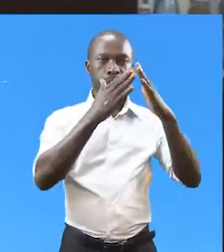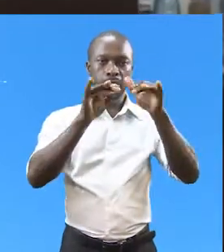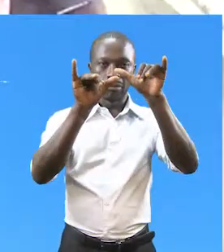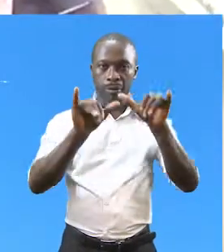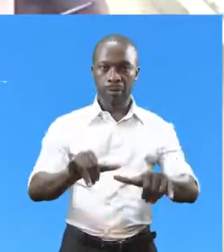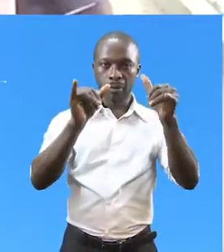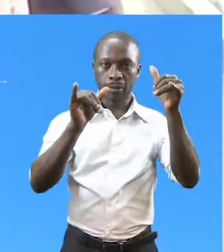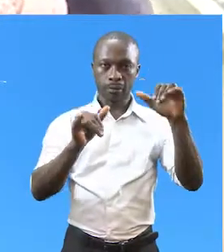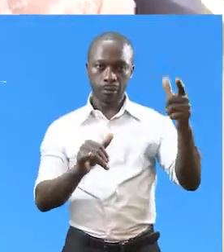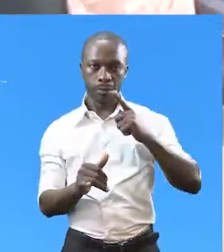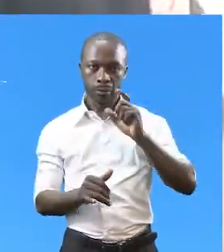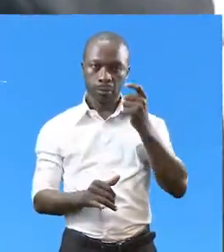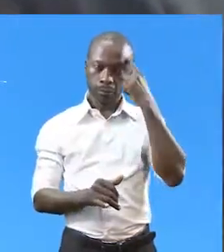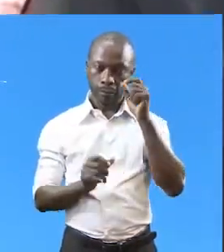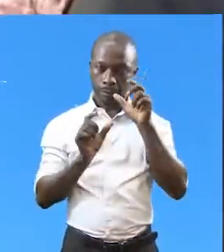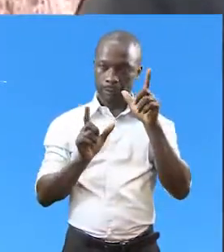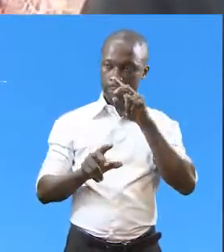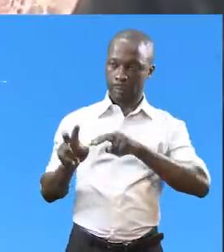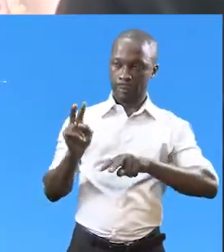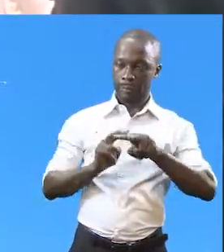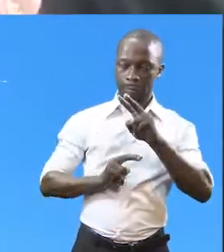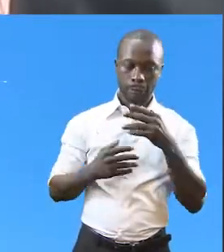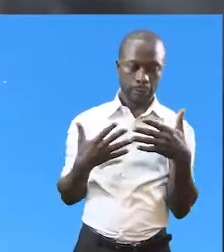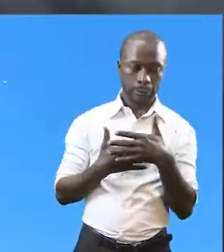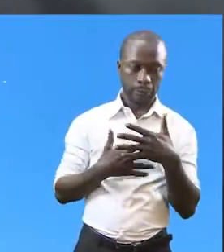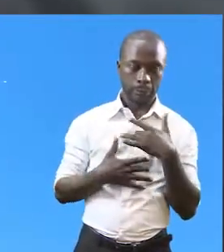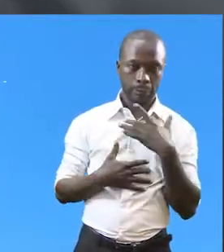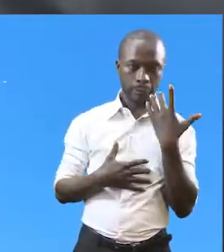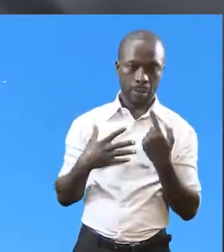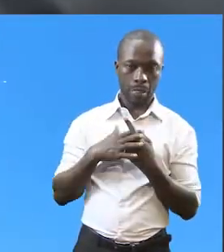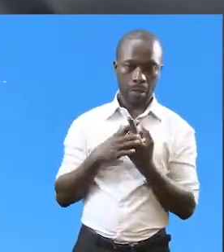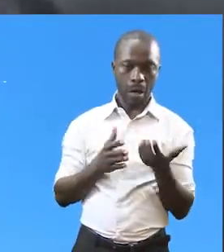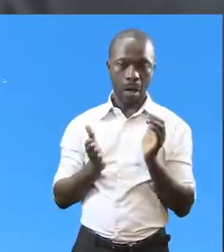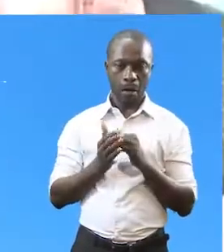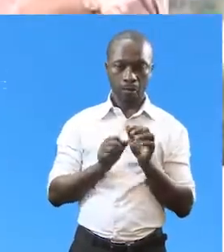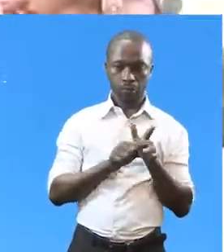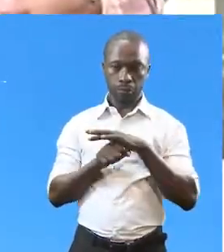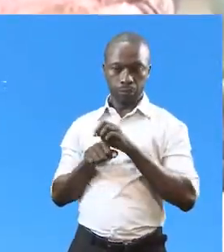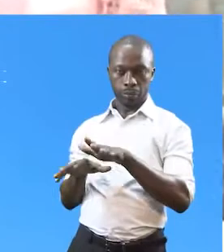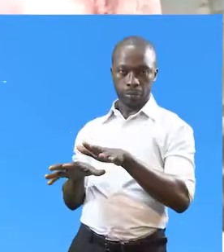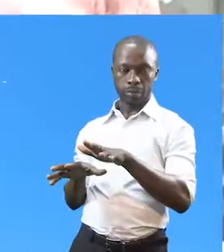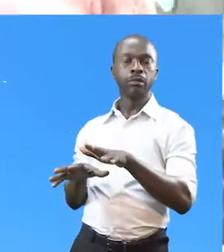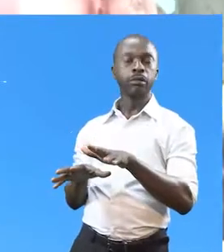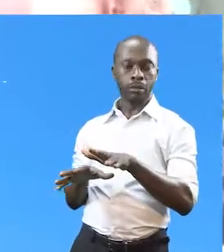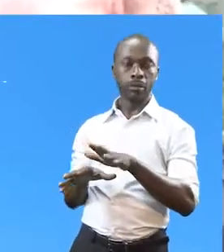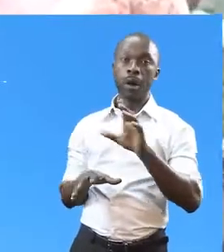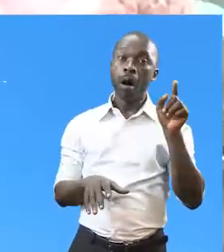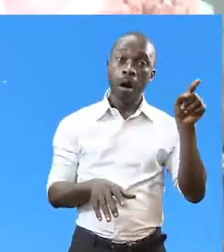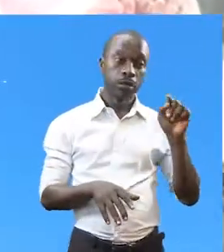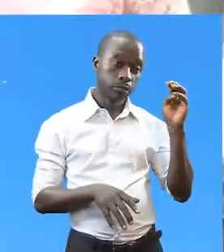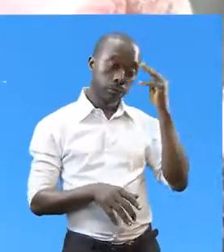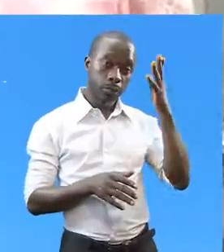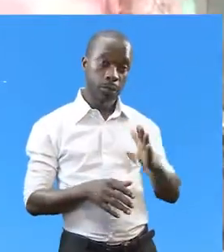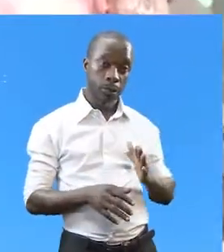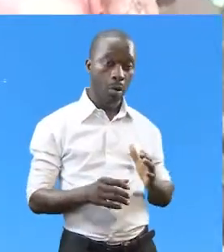camerounais craignent une résurgence. Le ministre des Enseignements secondaires, emboîtant le pas à ses collègues de la Santé publique et celui de la Sûreté